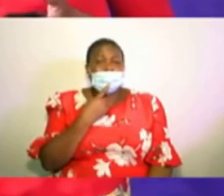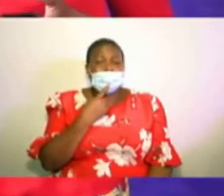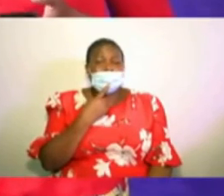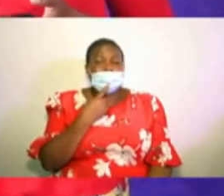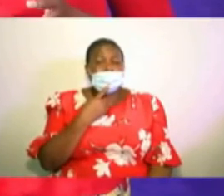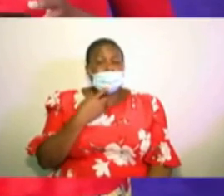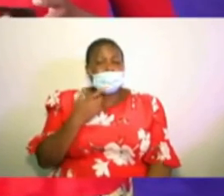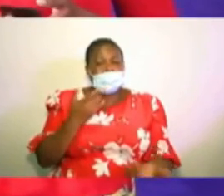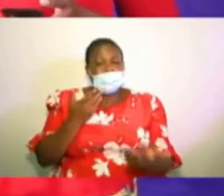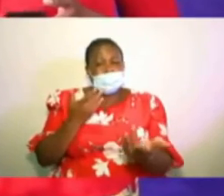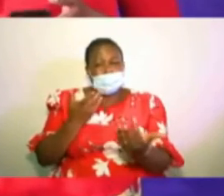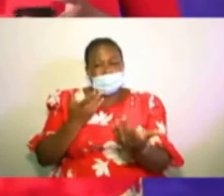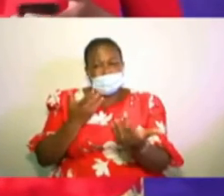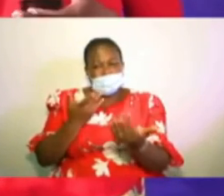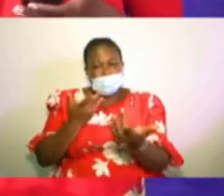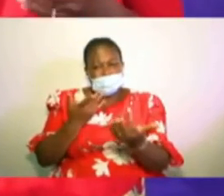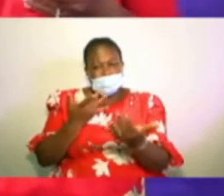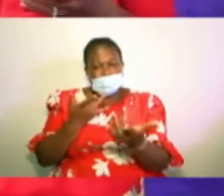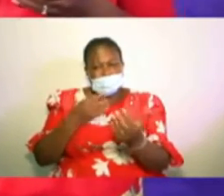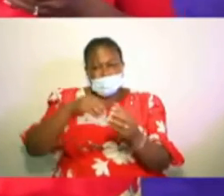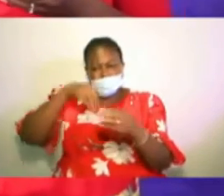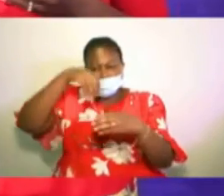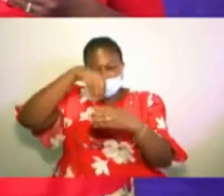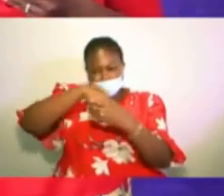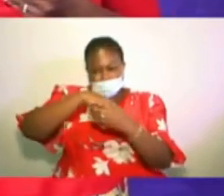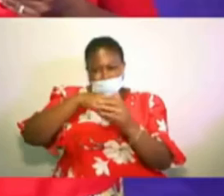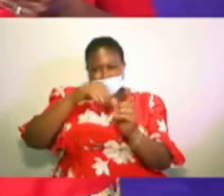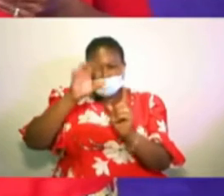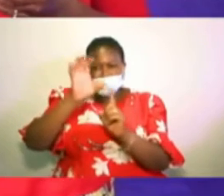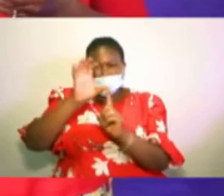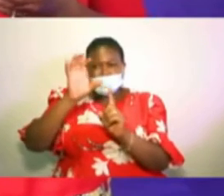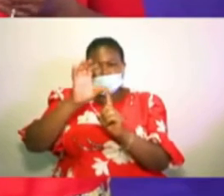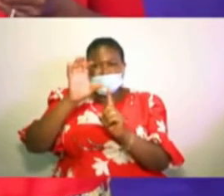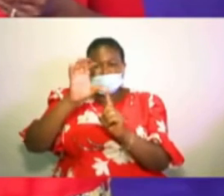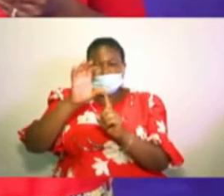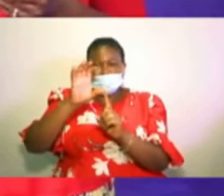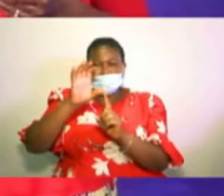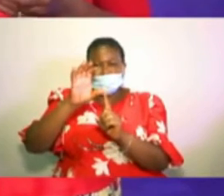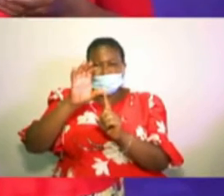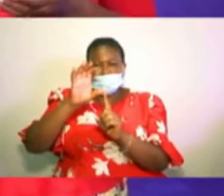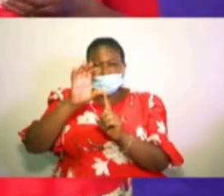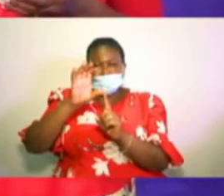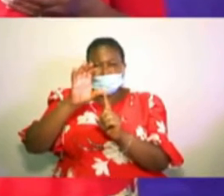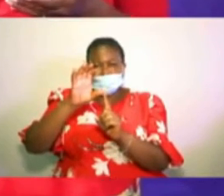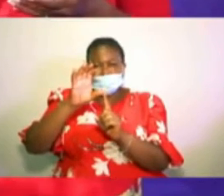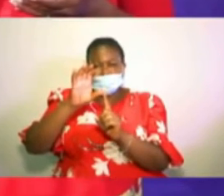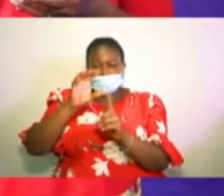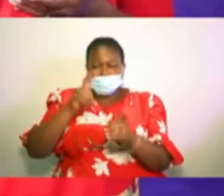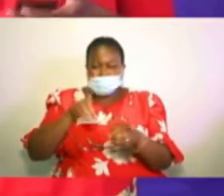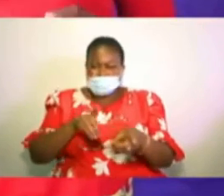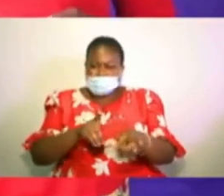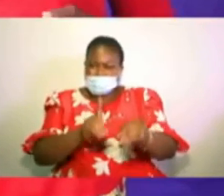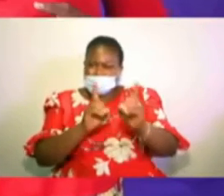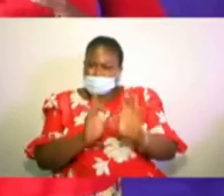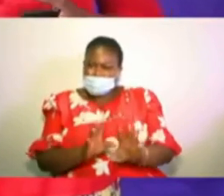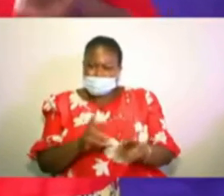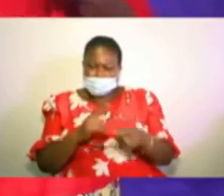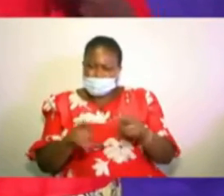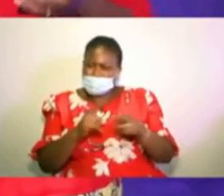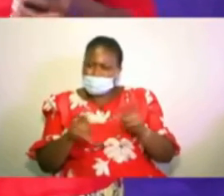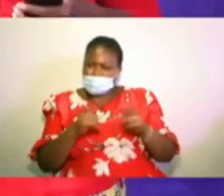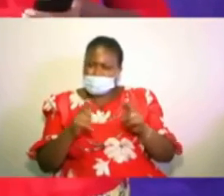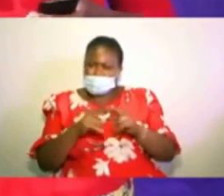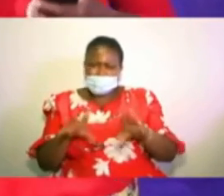wait in the city. Attendez dans la cité. I believe the disciples were ready to move. Je suis convaincu que